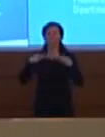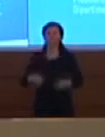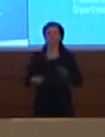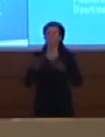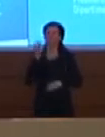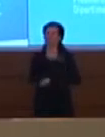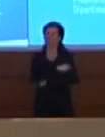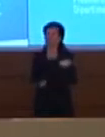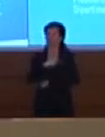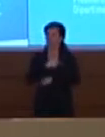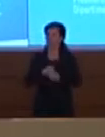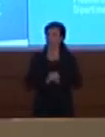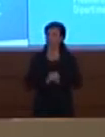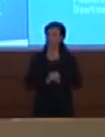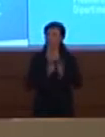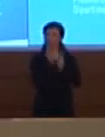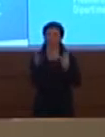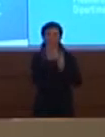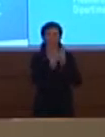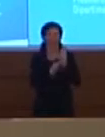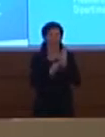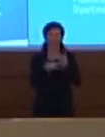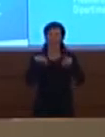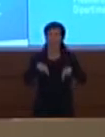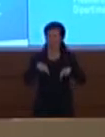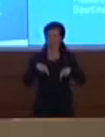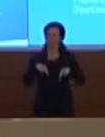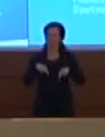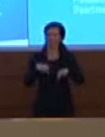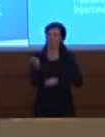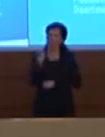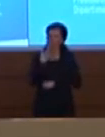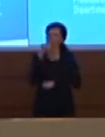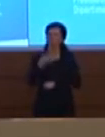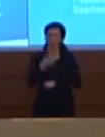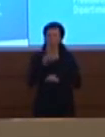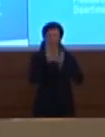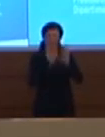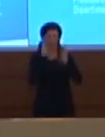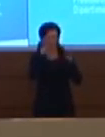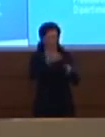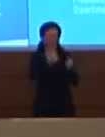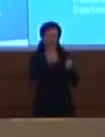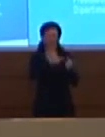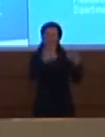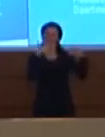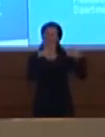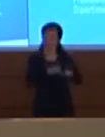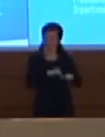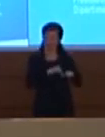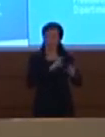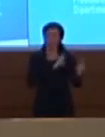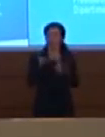1400 27 52 in meno rispetto a ieri in lombardia sono 509 23 meno di